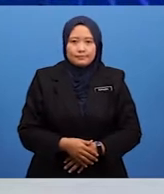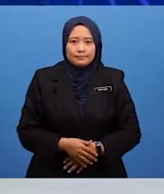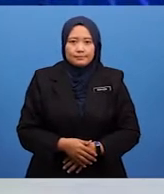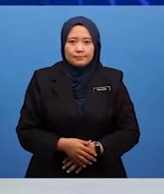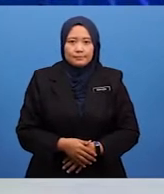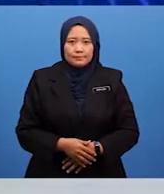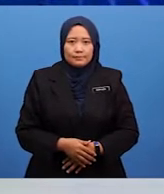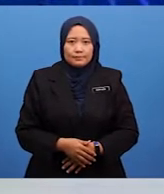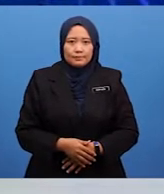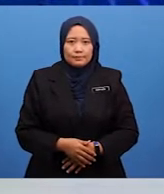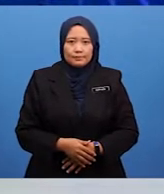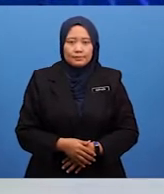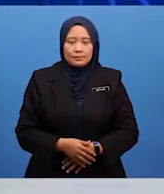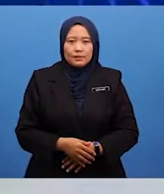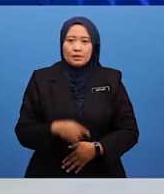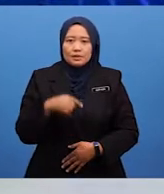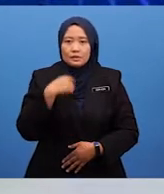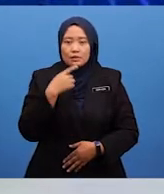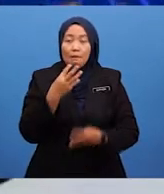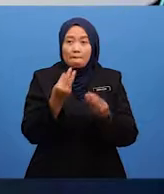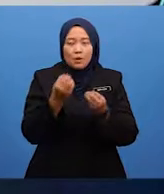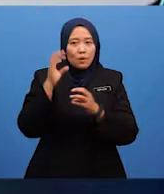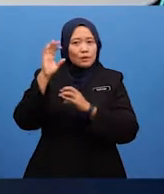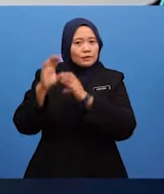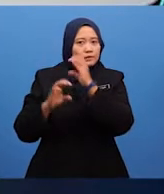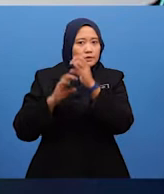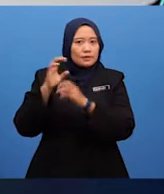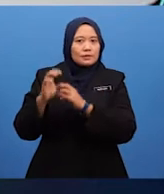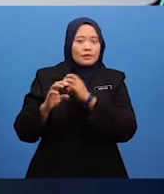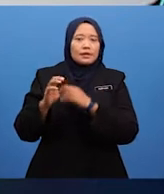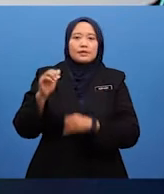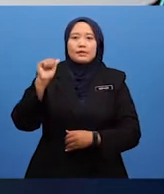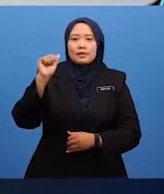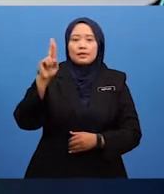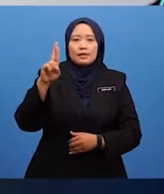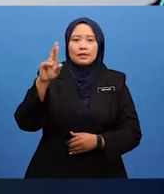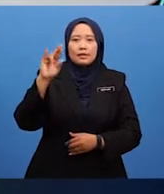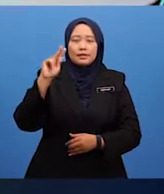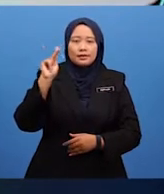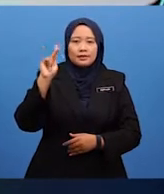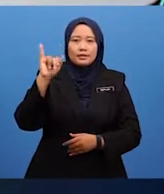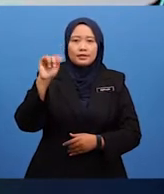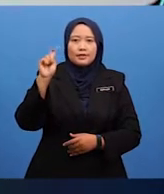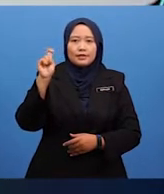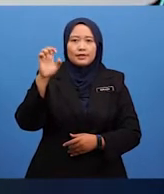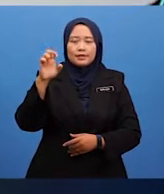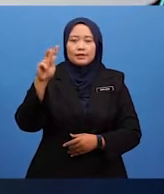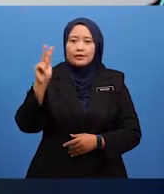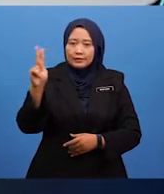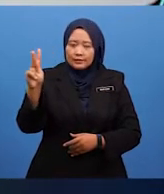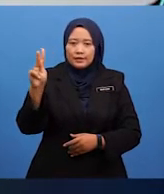Plaza juga Sanyo setiap yang bercita-cita untuk menjadi arsitek yaudu lanskap yeah lagi apalagi